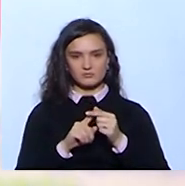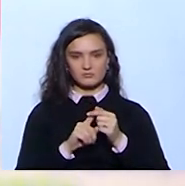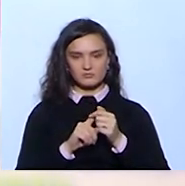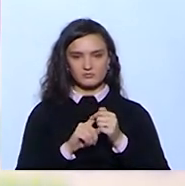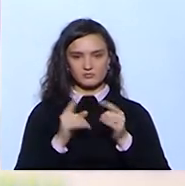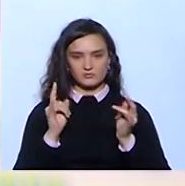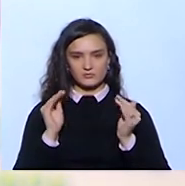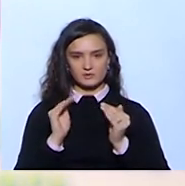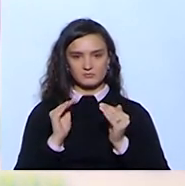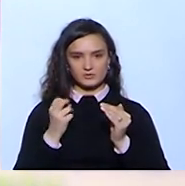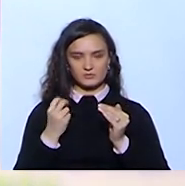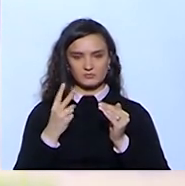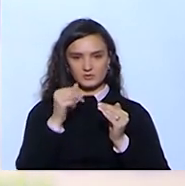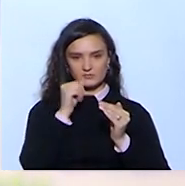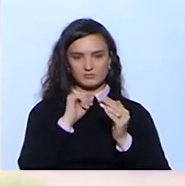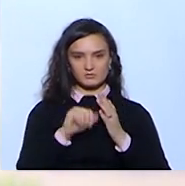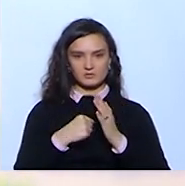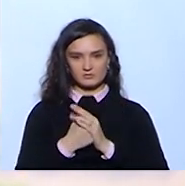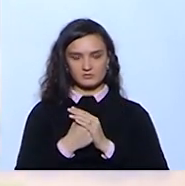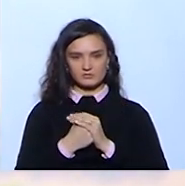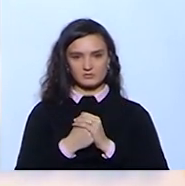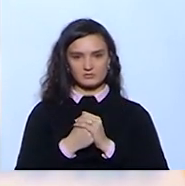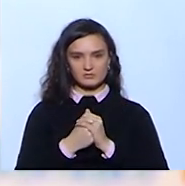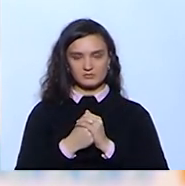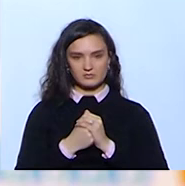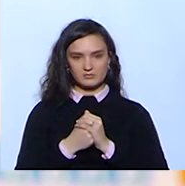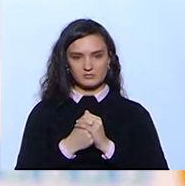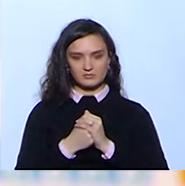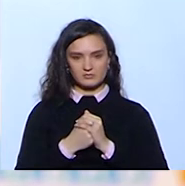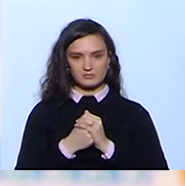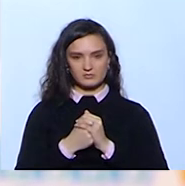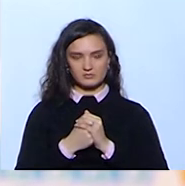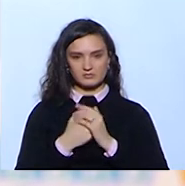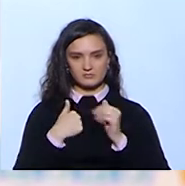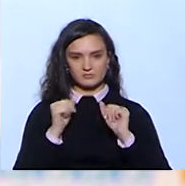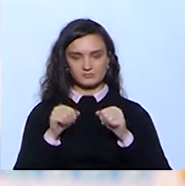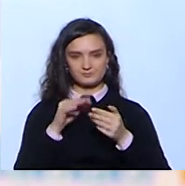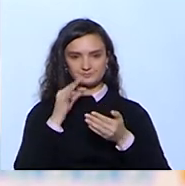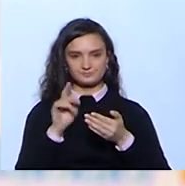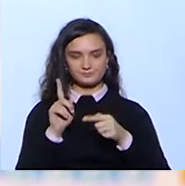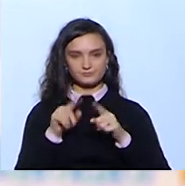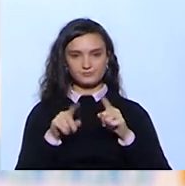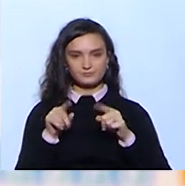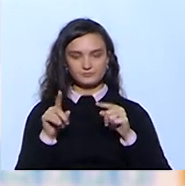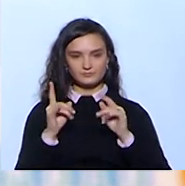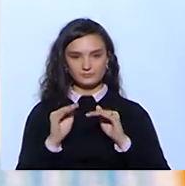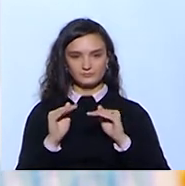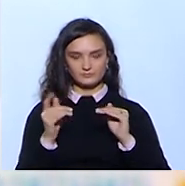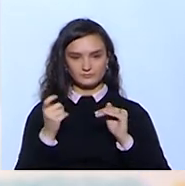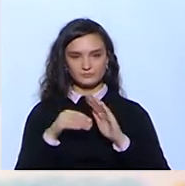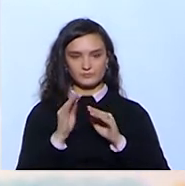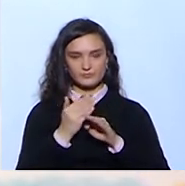ჩვილები რეალურად არის 12 თვემდე პირველი წლის განმავლობაში, მაგრამ მე შემიძლია გითხრათ, რომ ზოგიერთ პატარა ცოტა